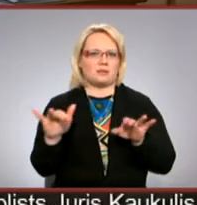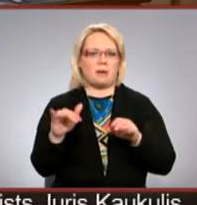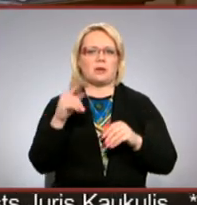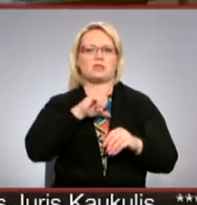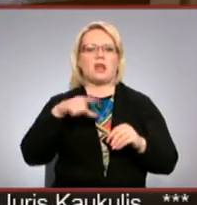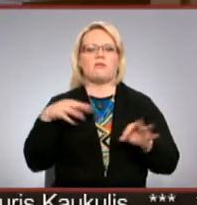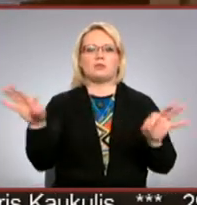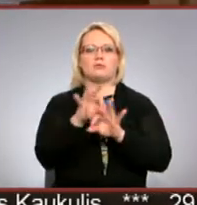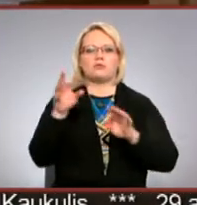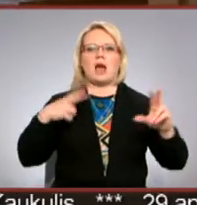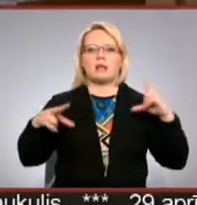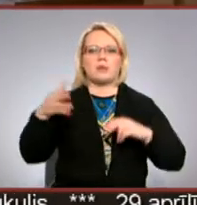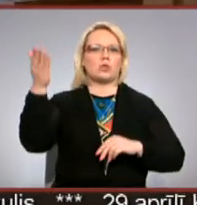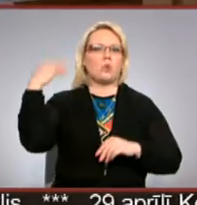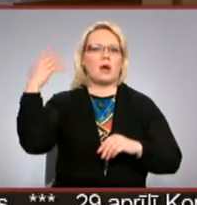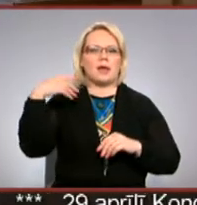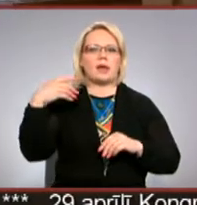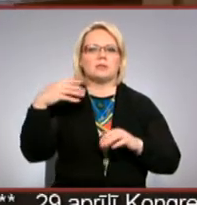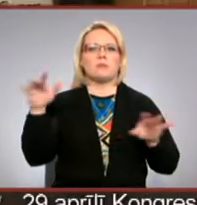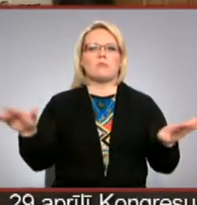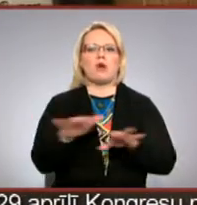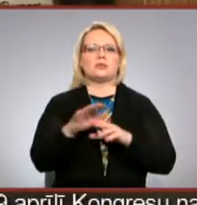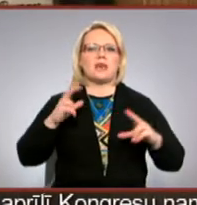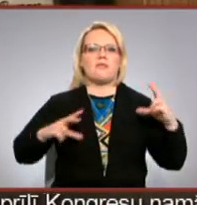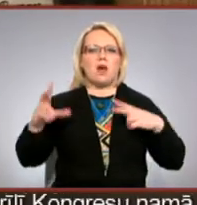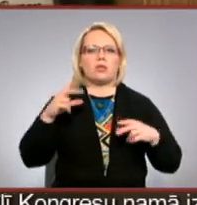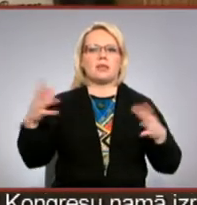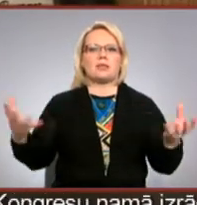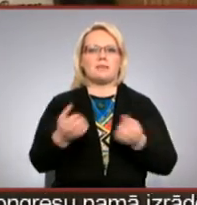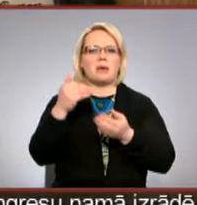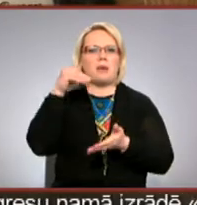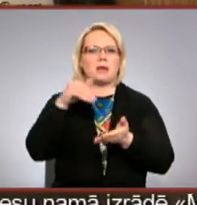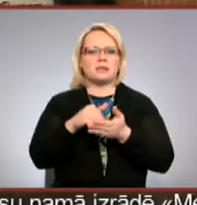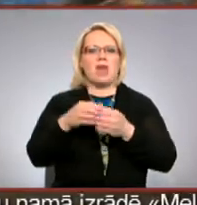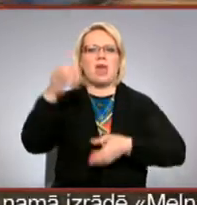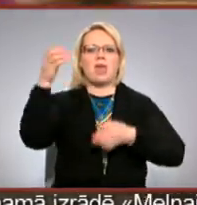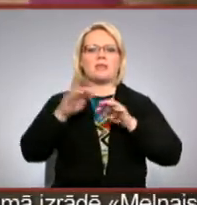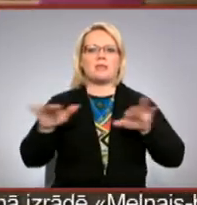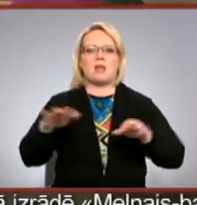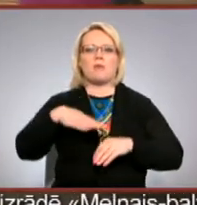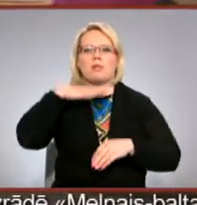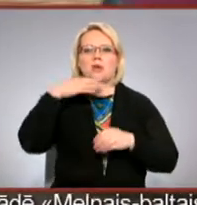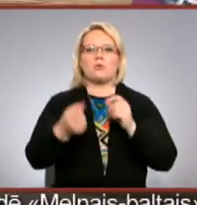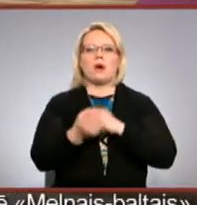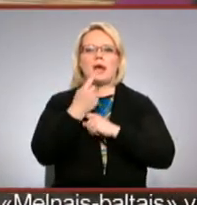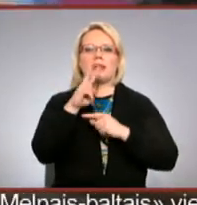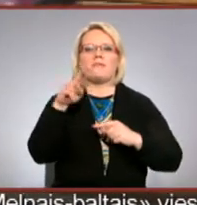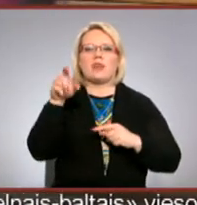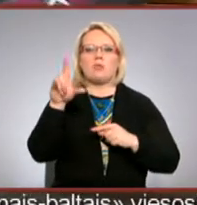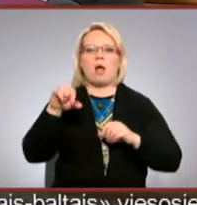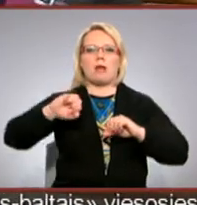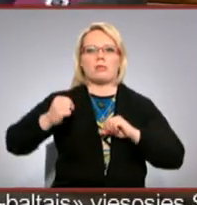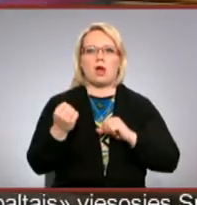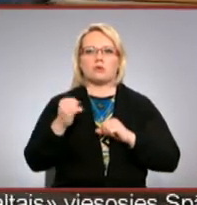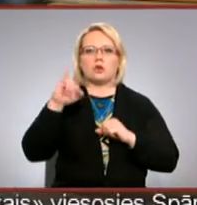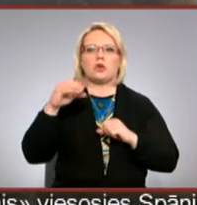mūzikas akadēmijas jeb toreizējās konservatorijas dibināšanas vienmēr ir pastāvējusi ērģeļu klase, ko radīs Jāzepa Vītola draugs ērģelnieks